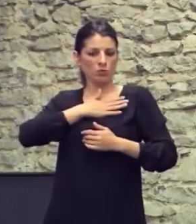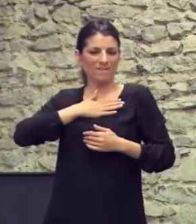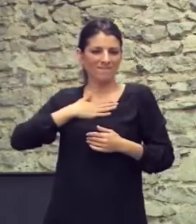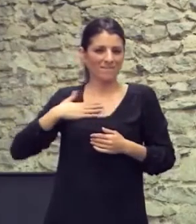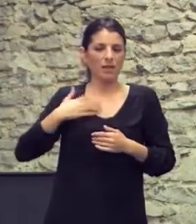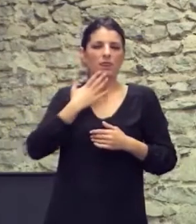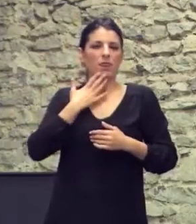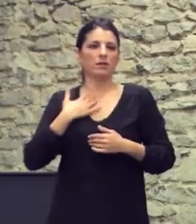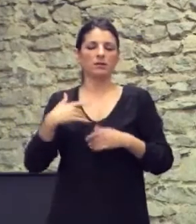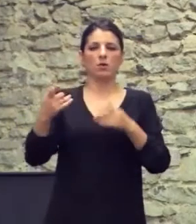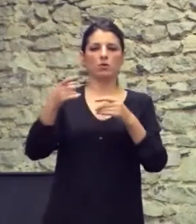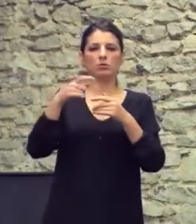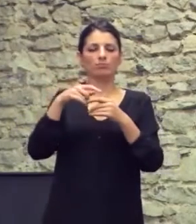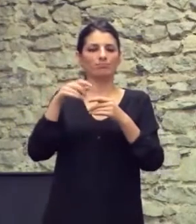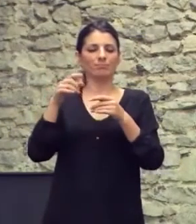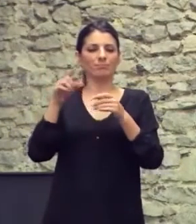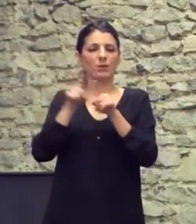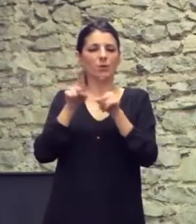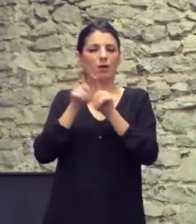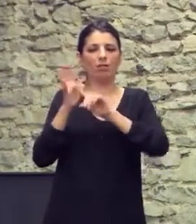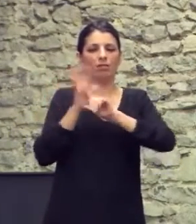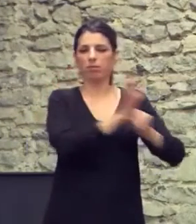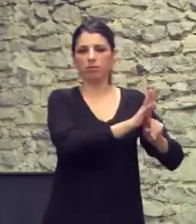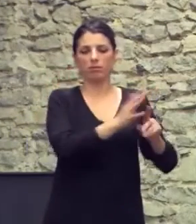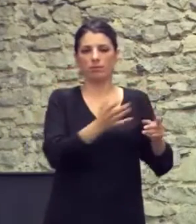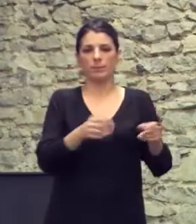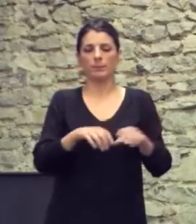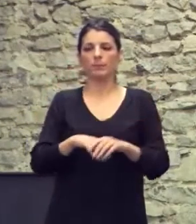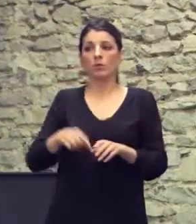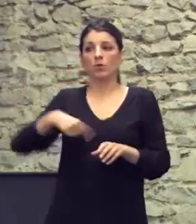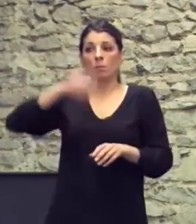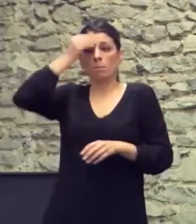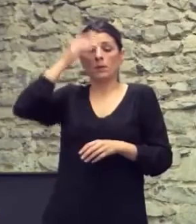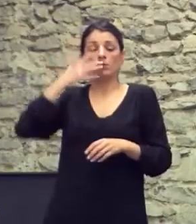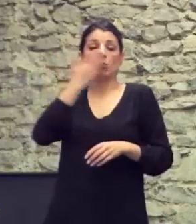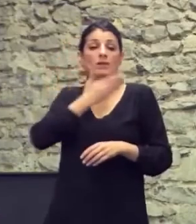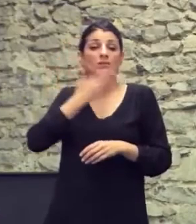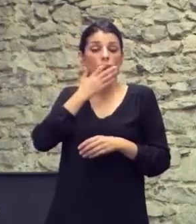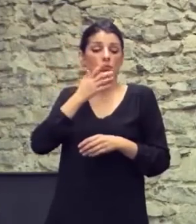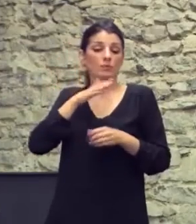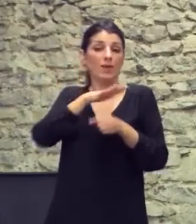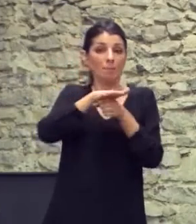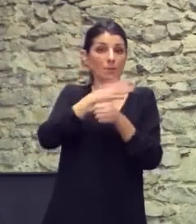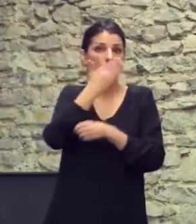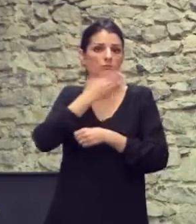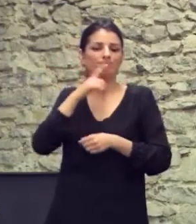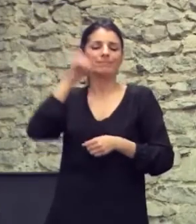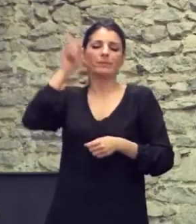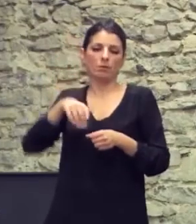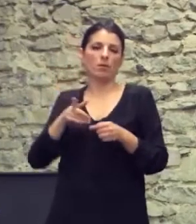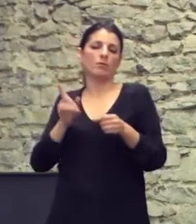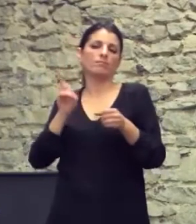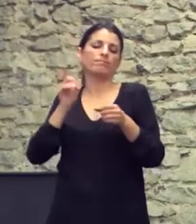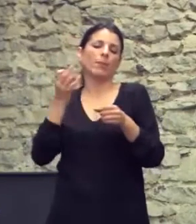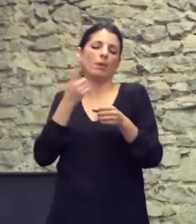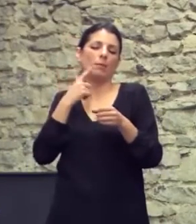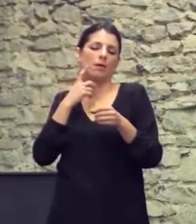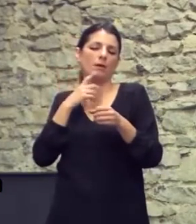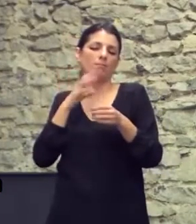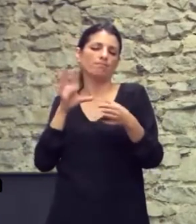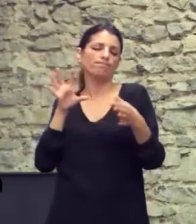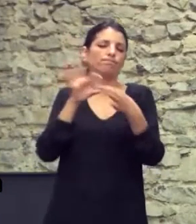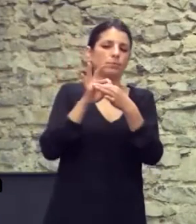Eta nik uste dut hau eskola esparruan begiratzen dugunean, ezin dira hain errez banatu. Eta hor, adibide txotxolo